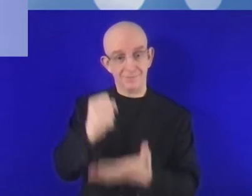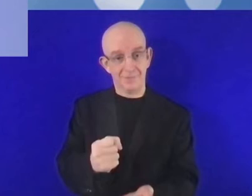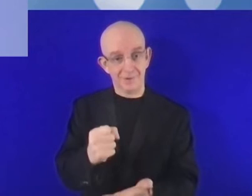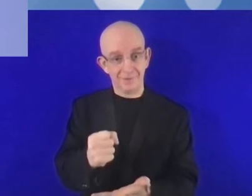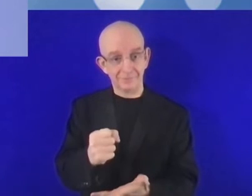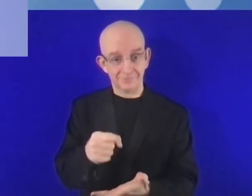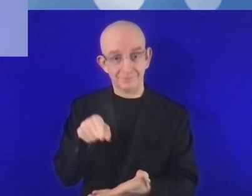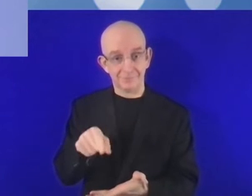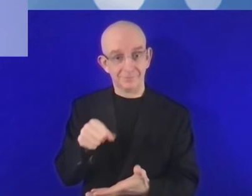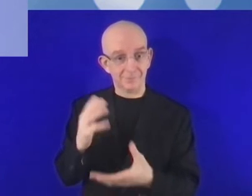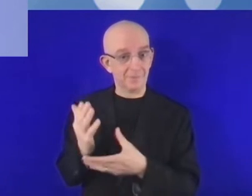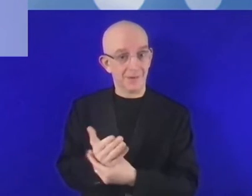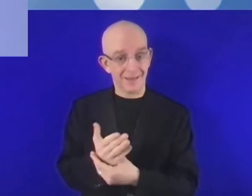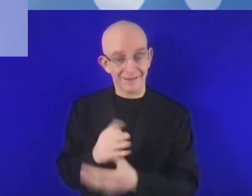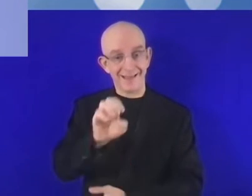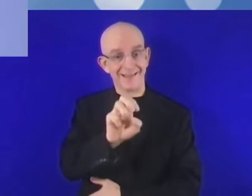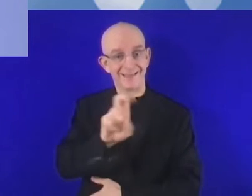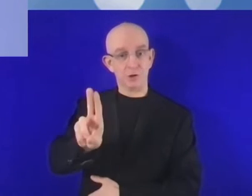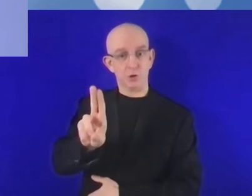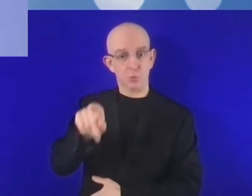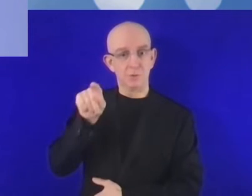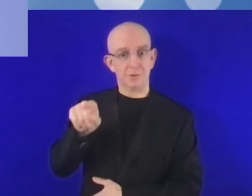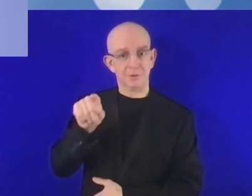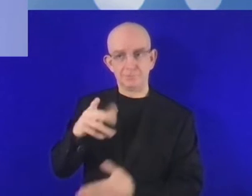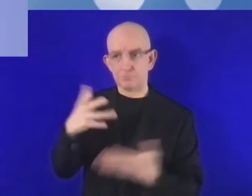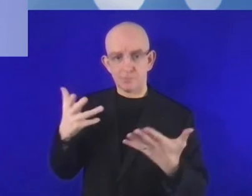инвестиционный банк, вся наша группа